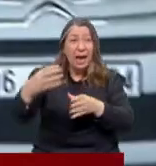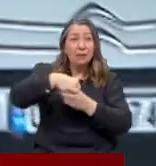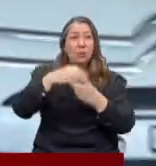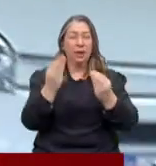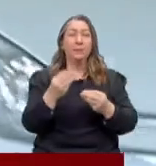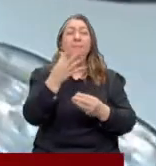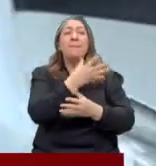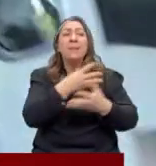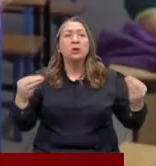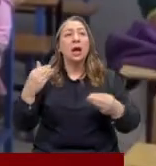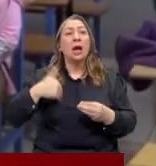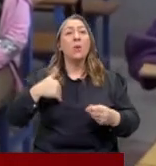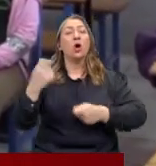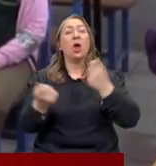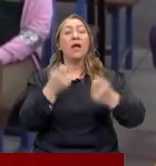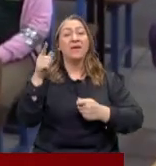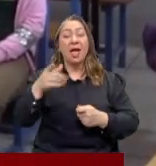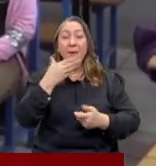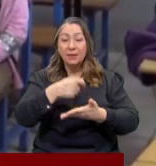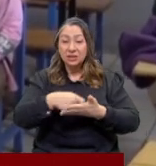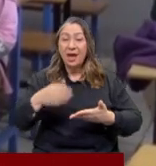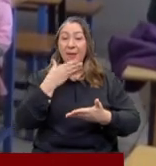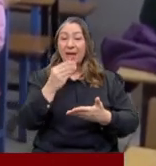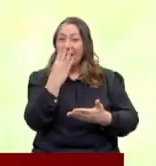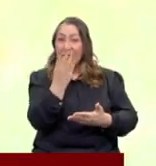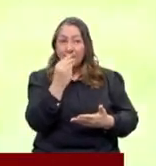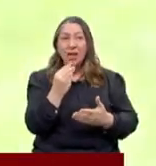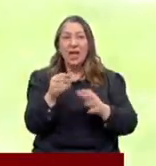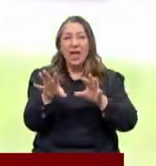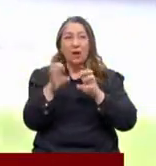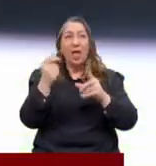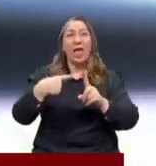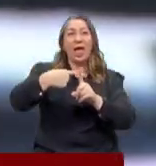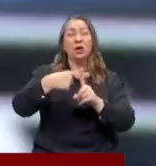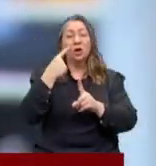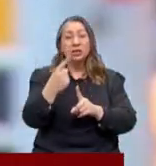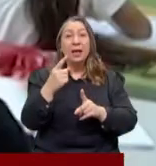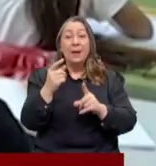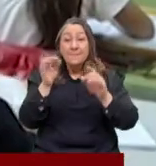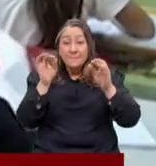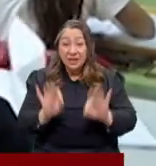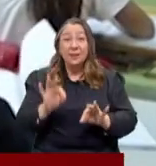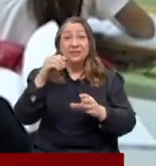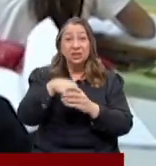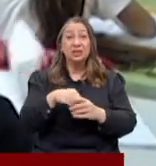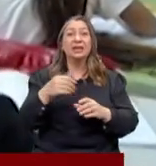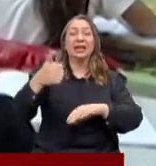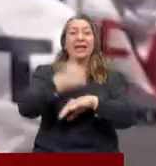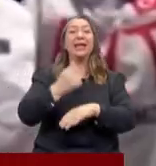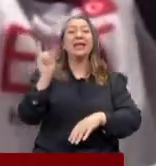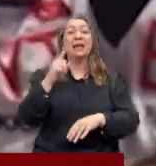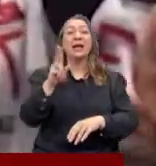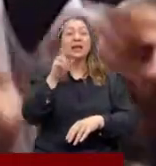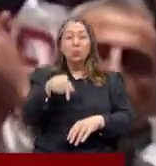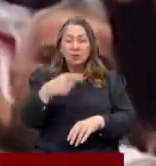yapıyoruz. Milyonlarca kamu görevlisinin emekli maaşlarını ve emeklilik ikramiyelerini etkileyecek ek göstergenin hayata geçirilmesi için iktidar yıl sonu